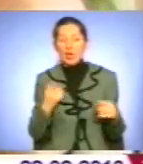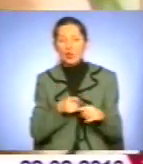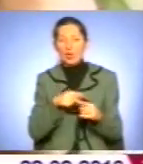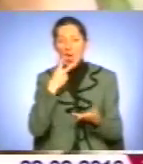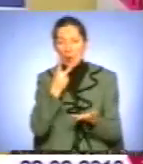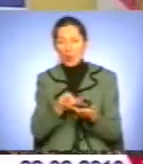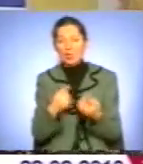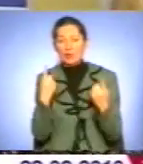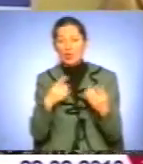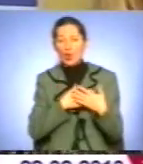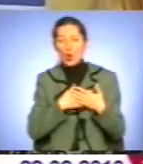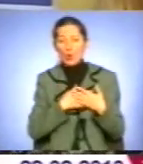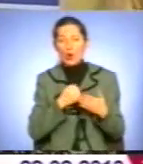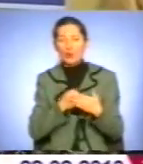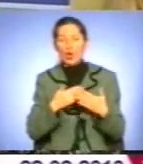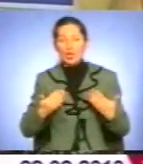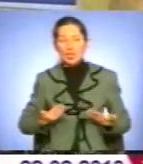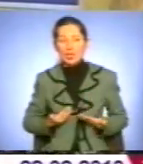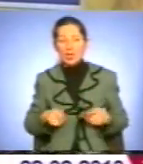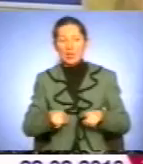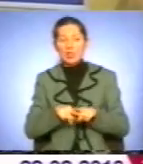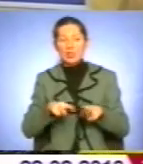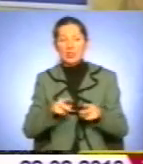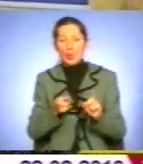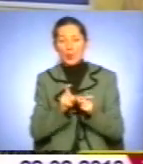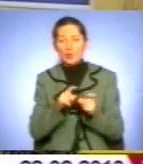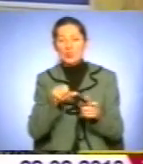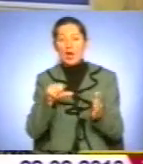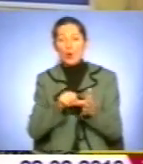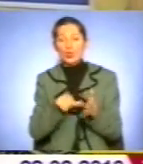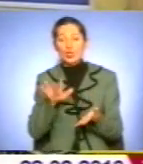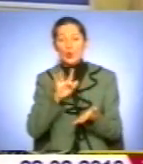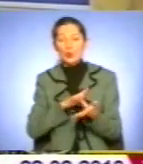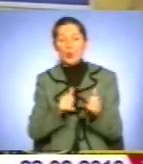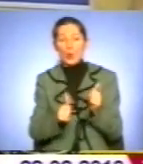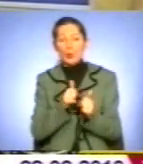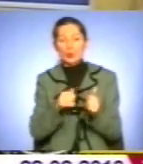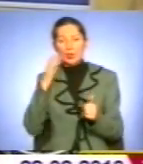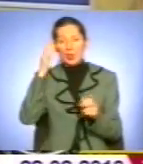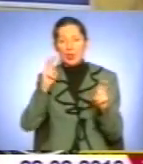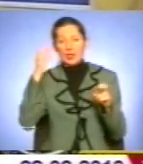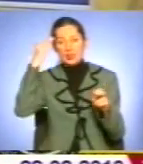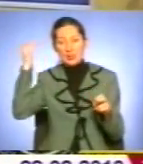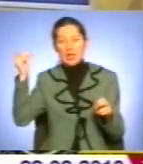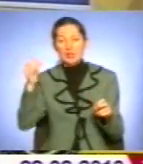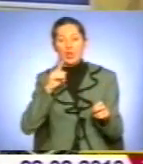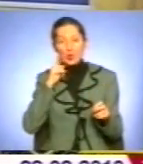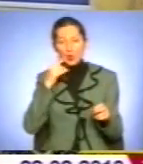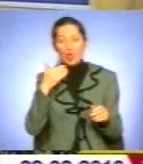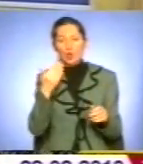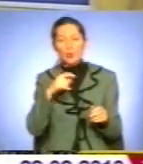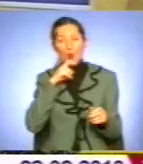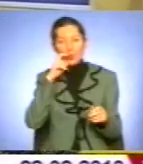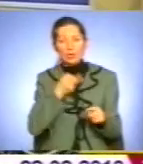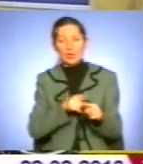і танців. Боротимуться за участь у міському конкурсі «Таланти юних тобі, Україно», який відбудеться